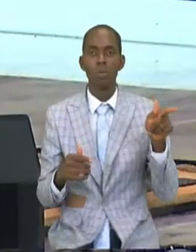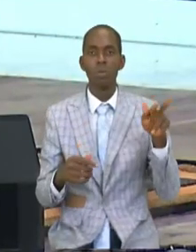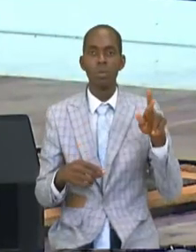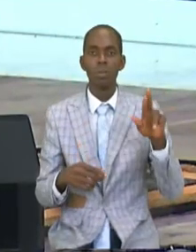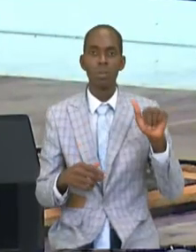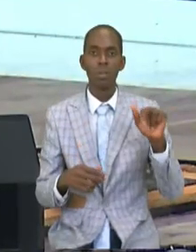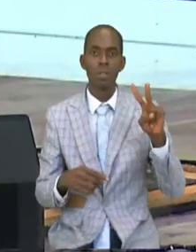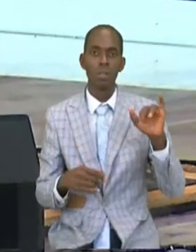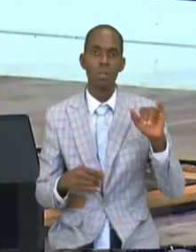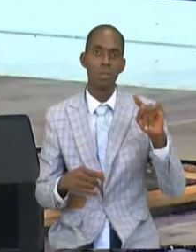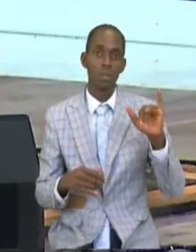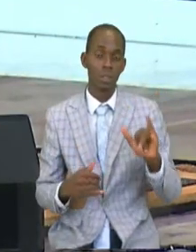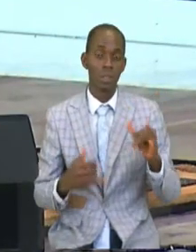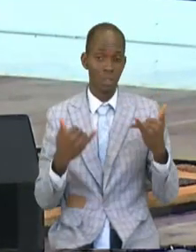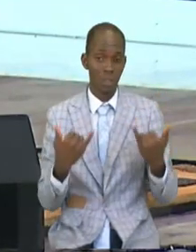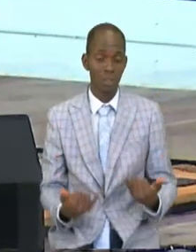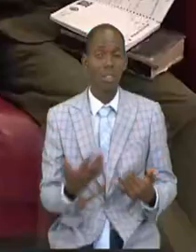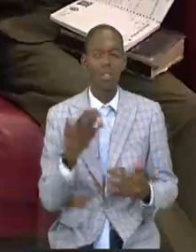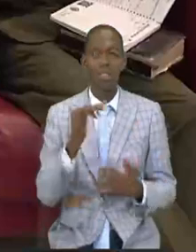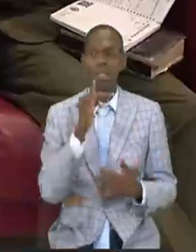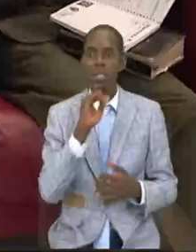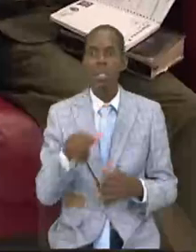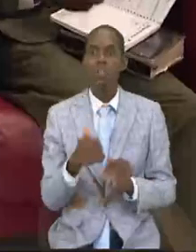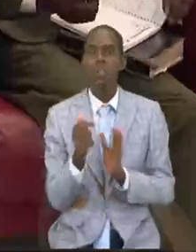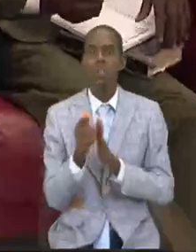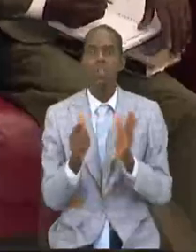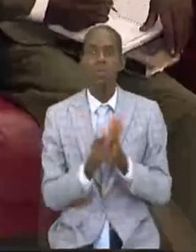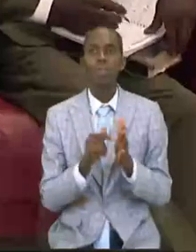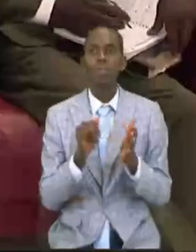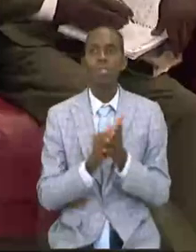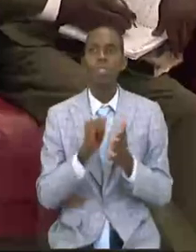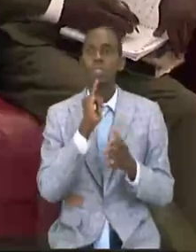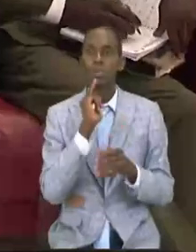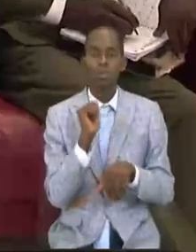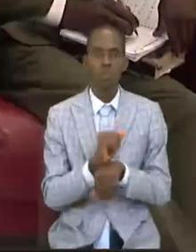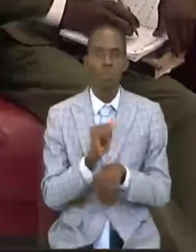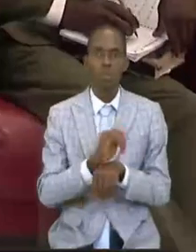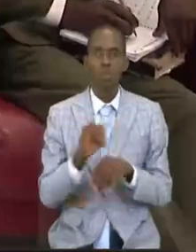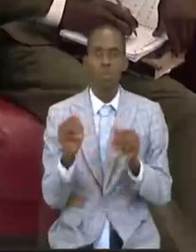il y a une autre loi qui s'applique